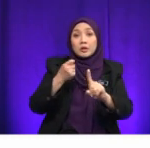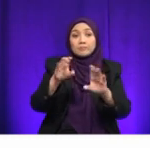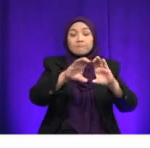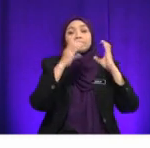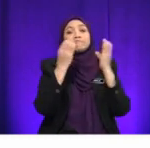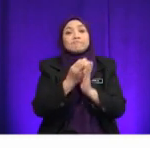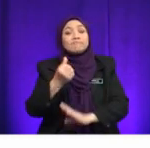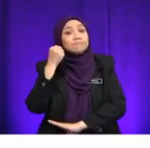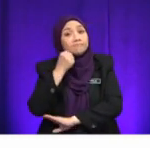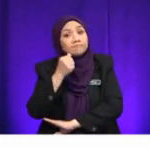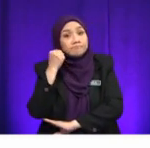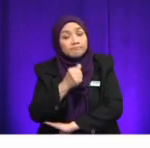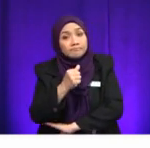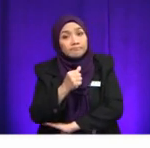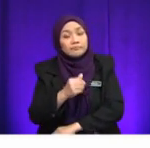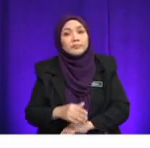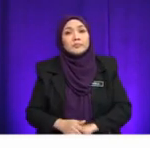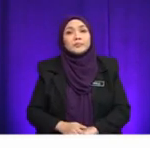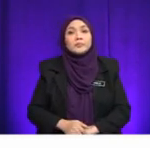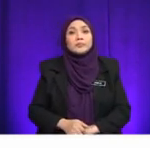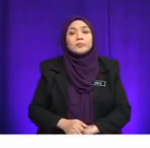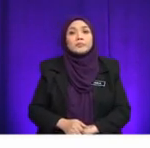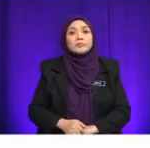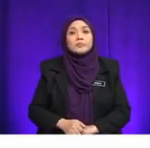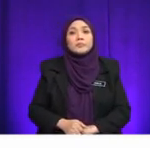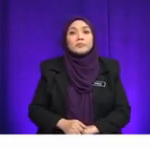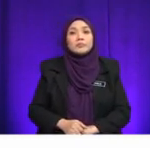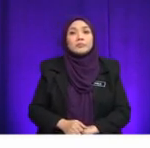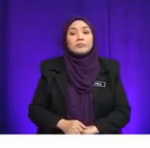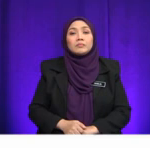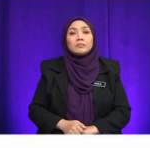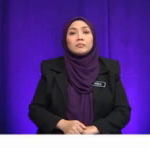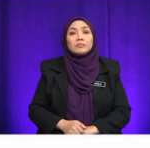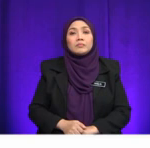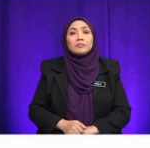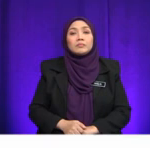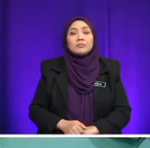dengan kunjungan rumah ke rumah untuk camping Oke